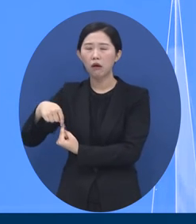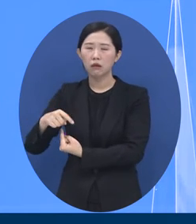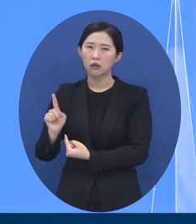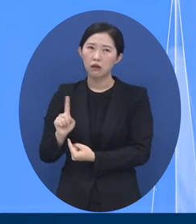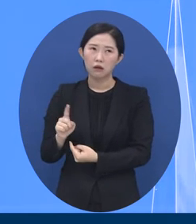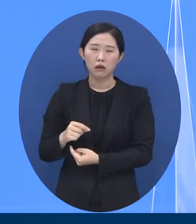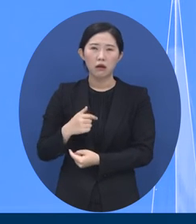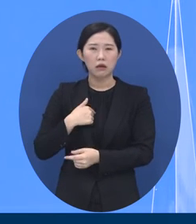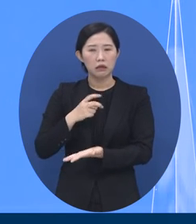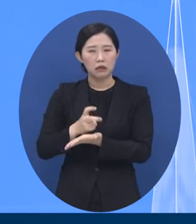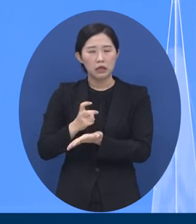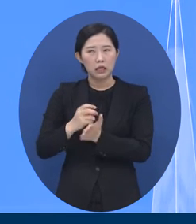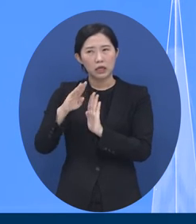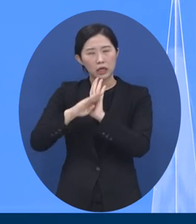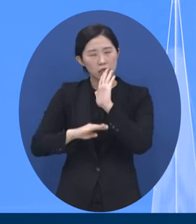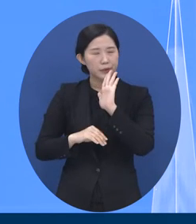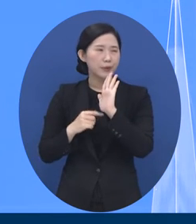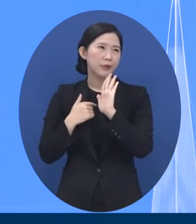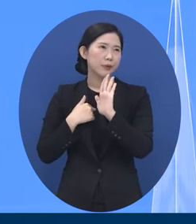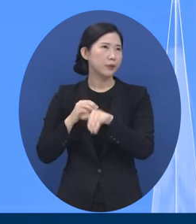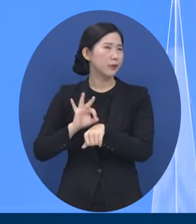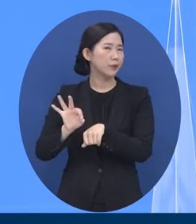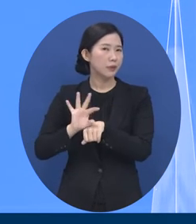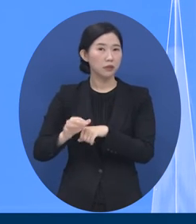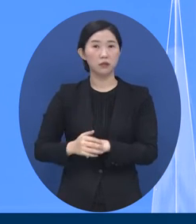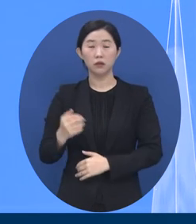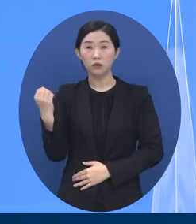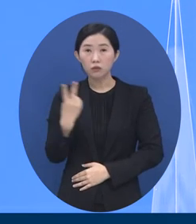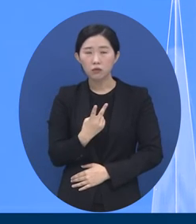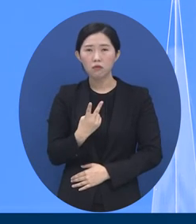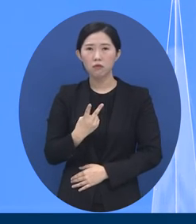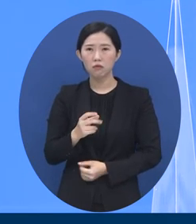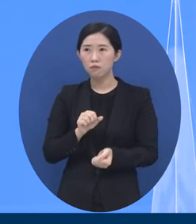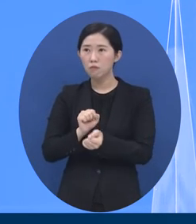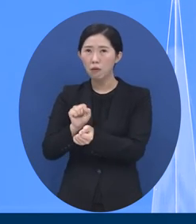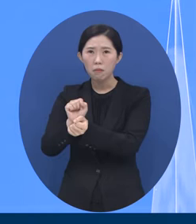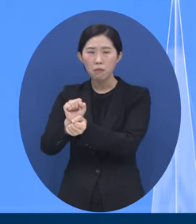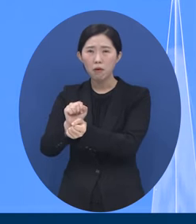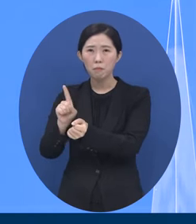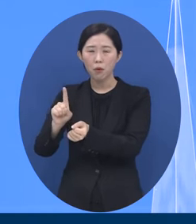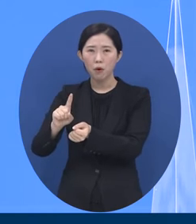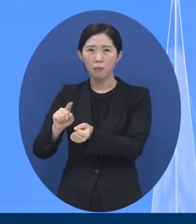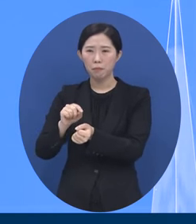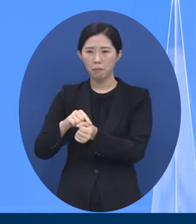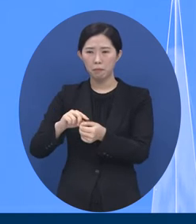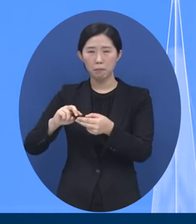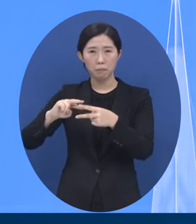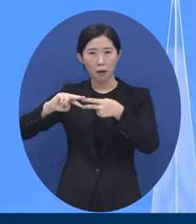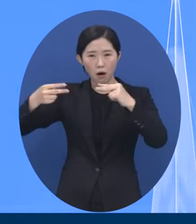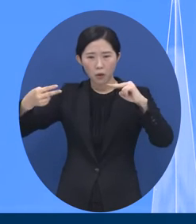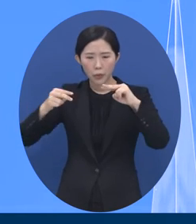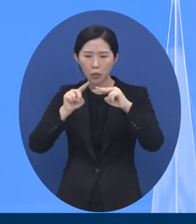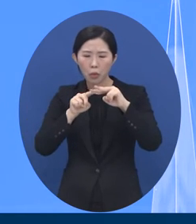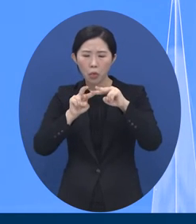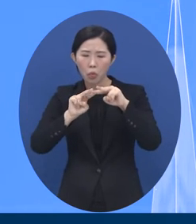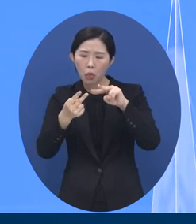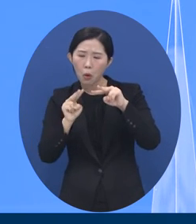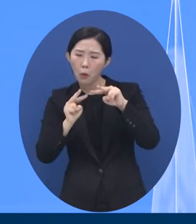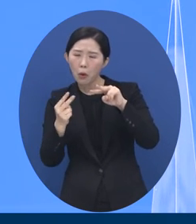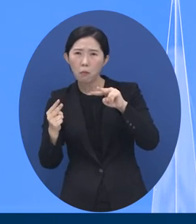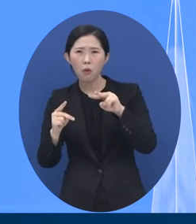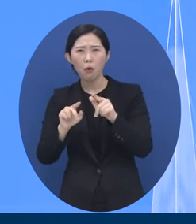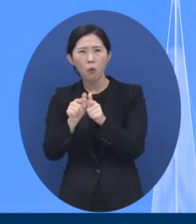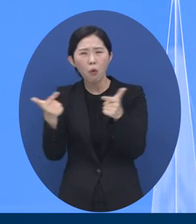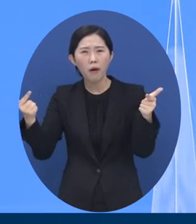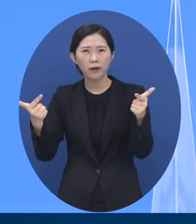것, 전파력이 강한 변이 바이러스가 유입되고 확산되는 것 같은 일들입니다. 이렇게 두